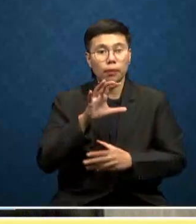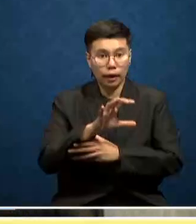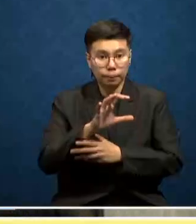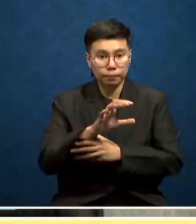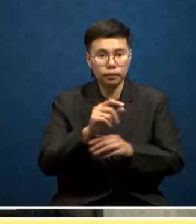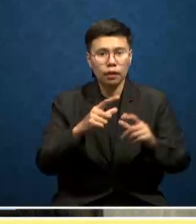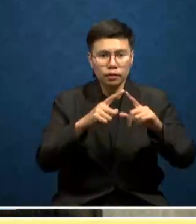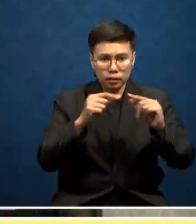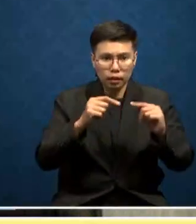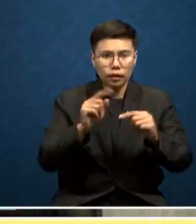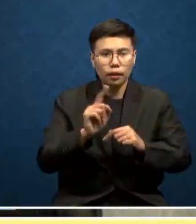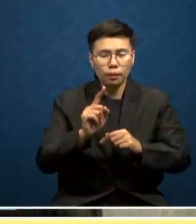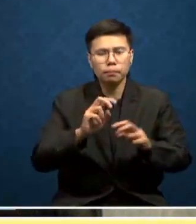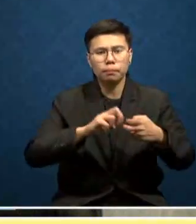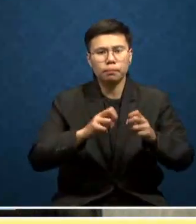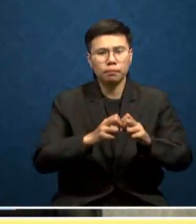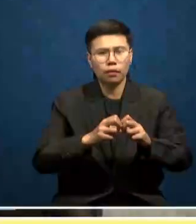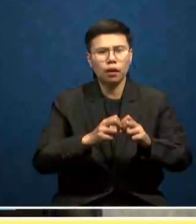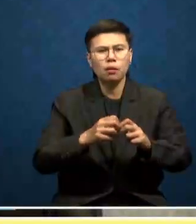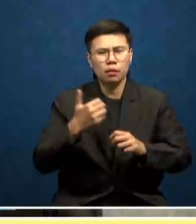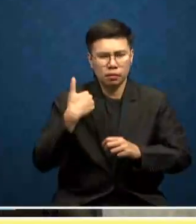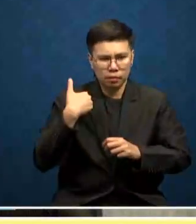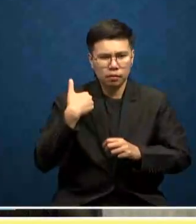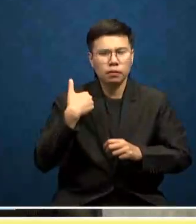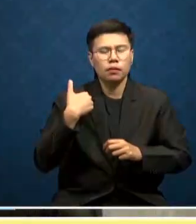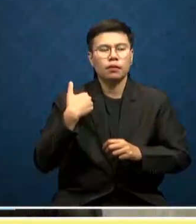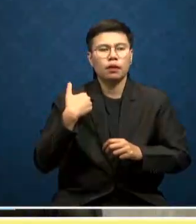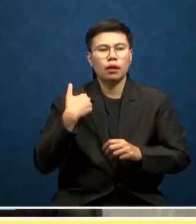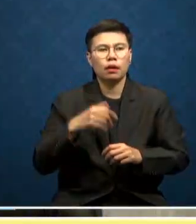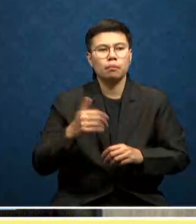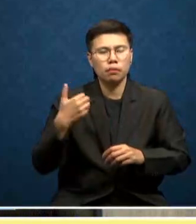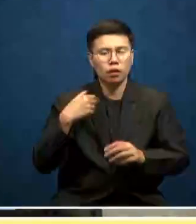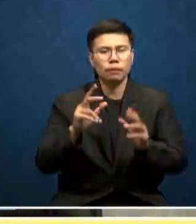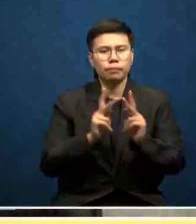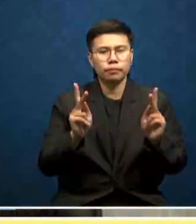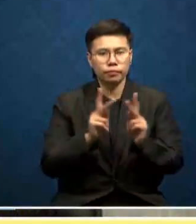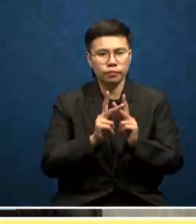คับคดีจะเห็นได้ว่าเป็นปัญหาอย่างมากทั้งคณะกรรมการศึกษาตรวจสอบ